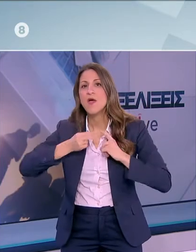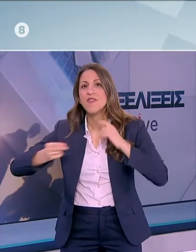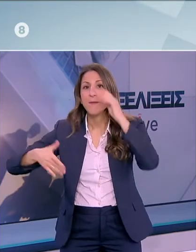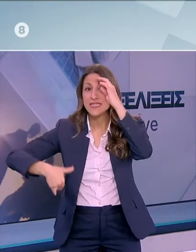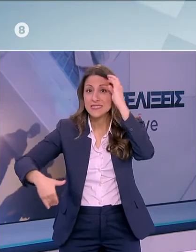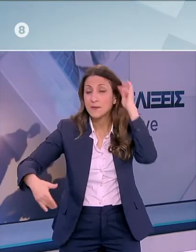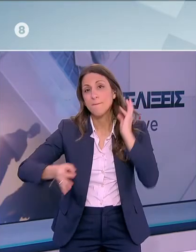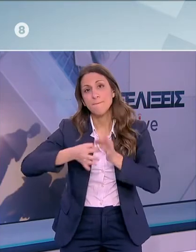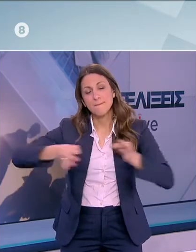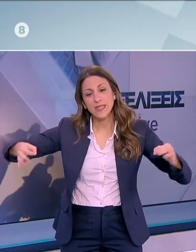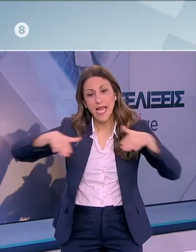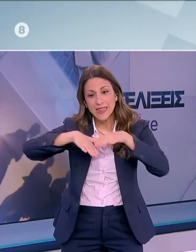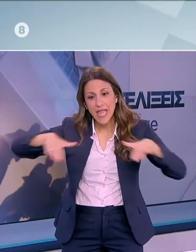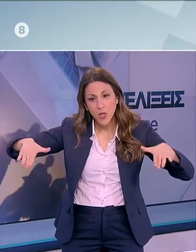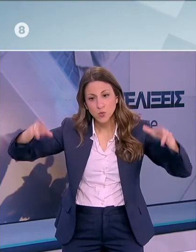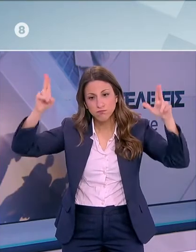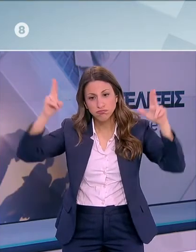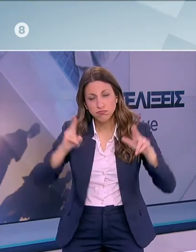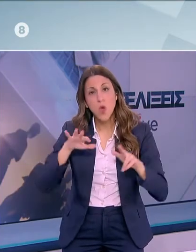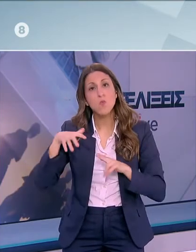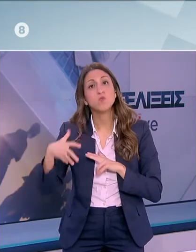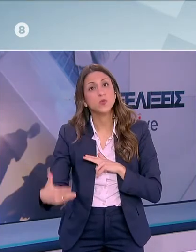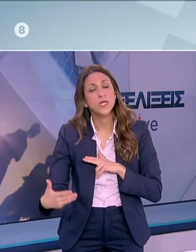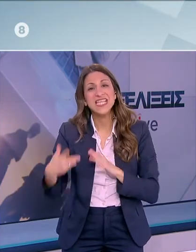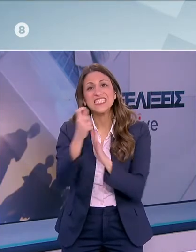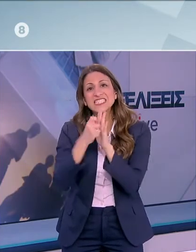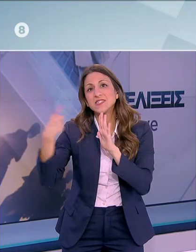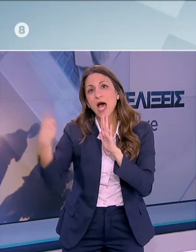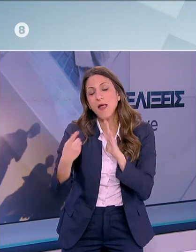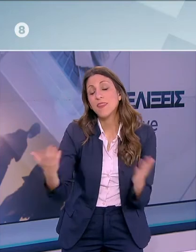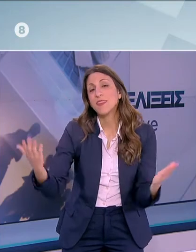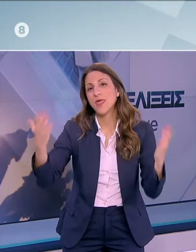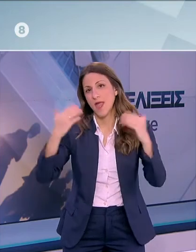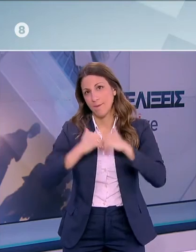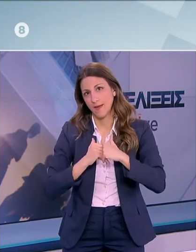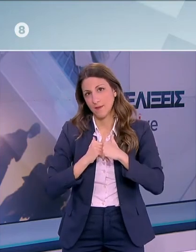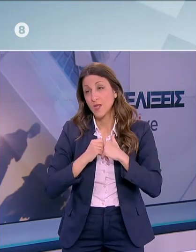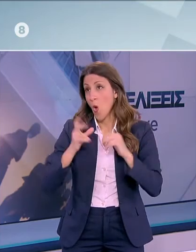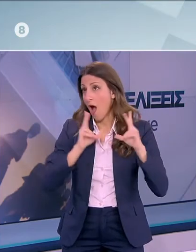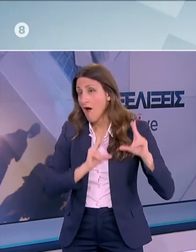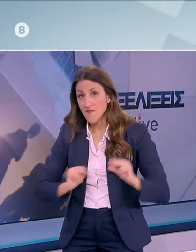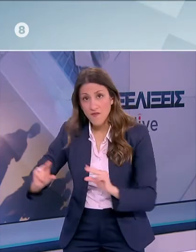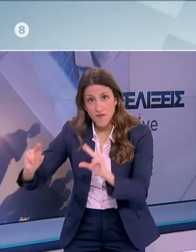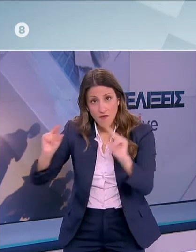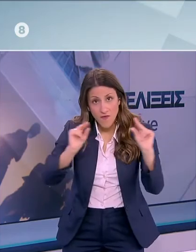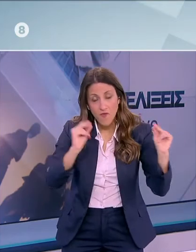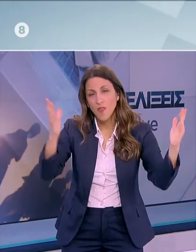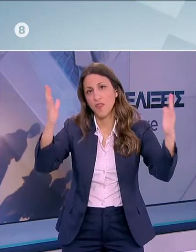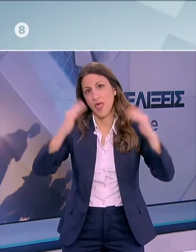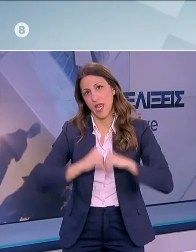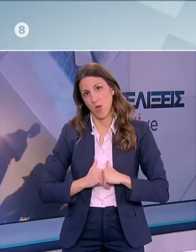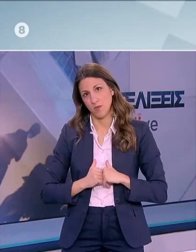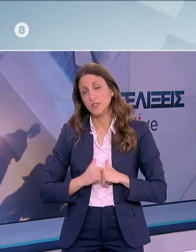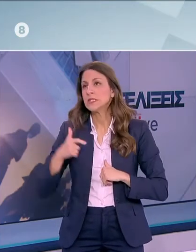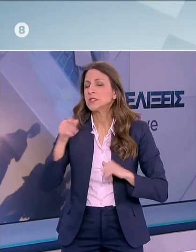σταδιακή άρση των μέτρων αιωρούνται. Παρόλο που δεν υπάρχει ενιαία προσέγγιση, μια συντονισμένη προσπάθεια είναι θέμα κοινού ευρωπαϊκού ενδιαφέροντος